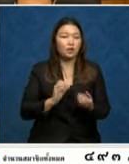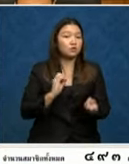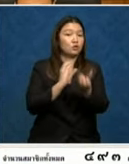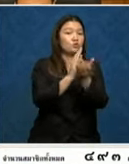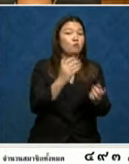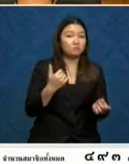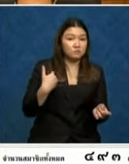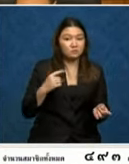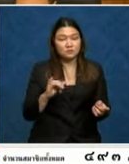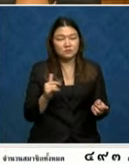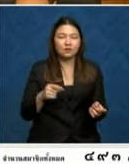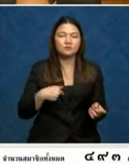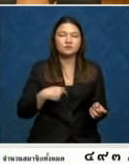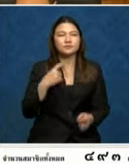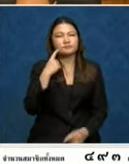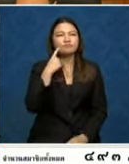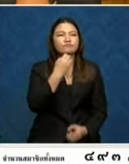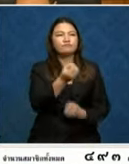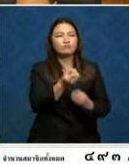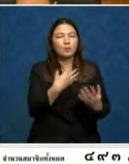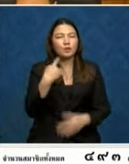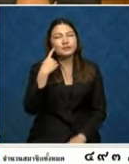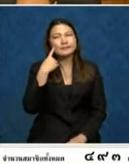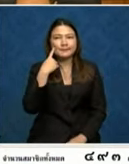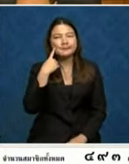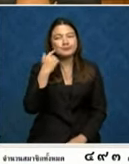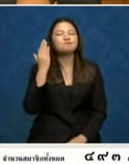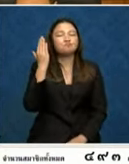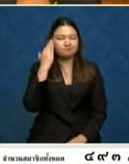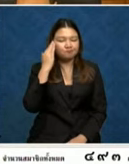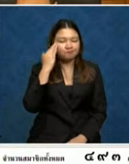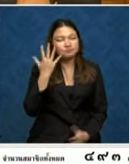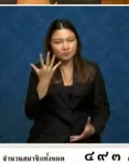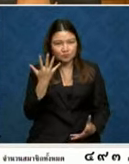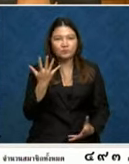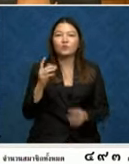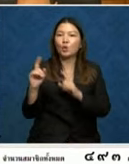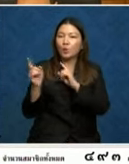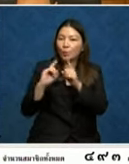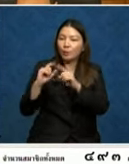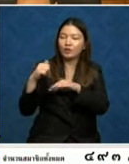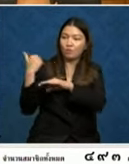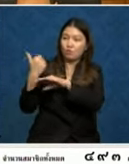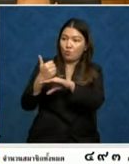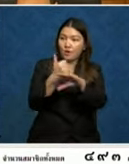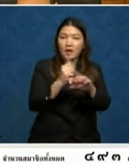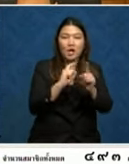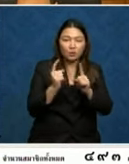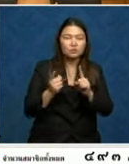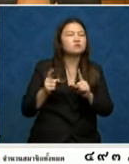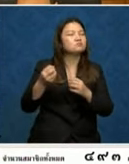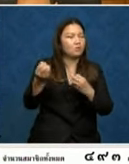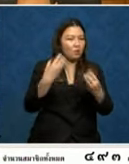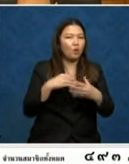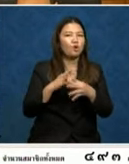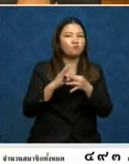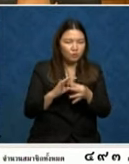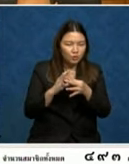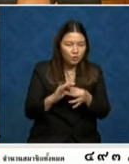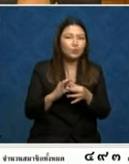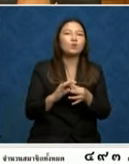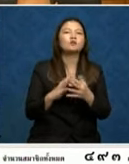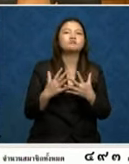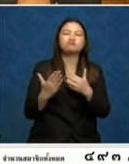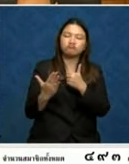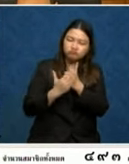สนใจ tavaผมคุยกทานอาจาร์ชูศักษท่านหมอชนน่าน ซึ่ทุกคนช่วยกัน อยนร่างพระชมันย